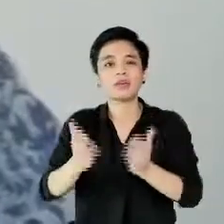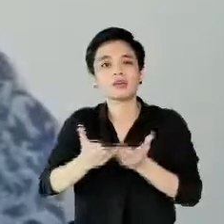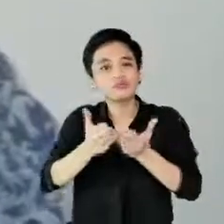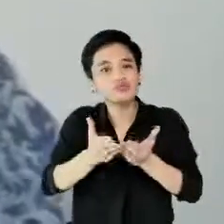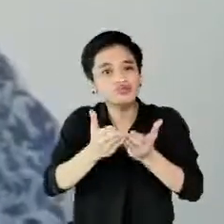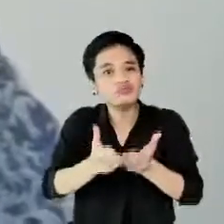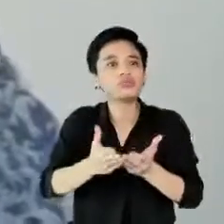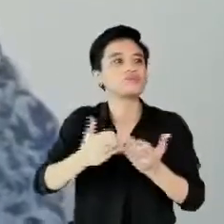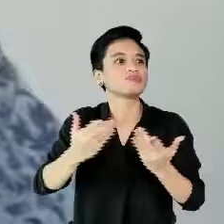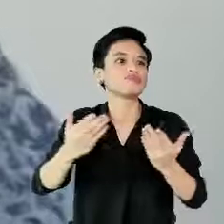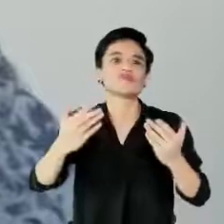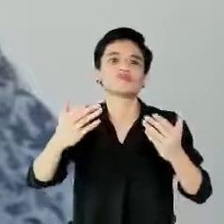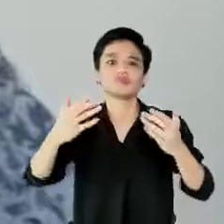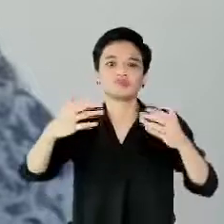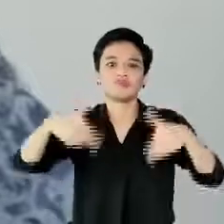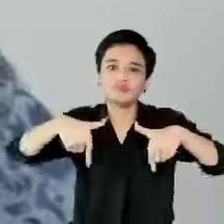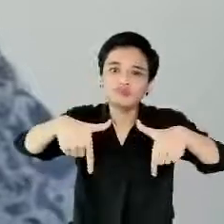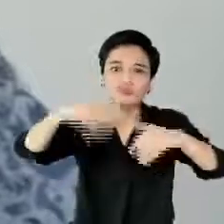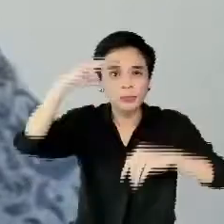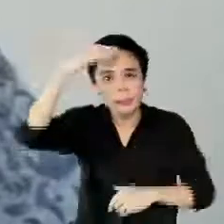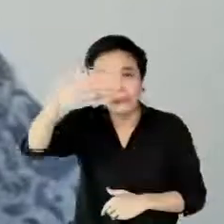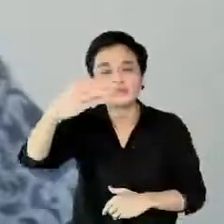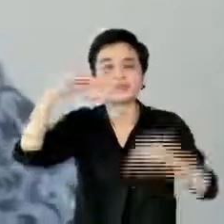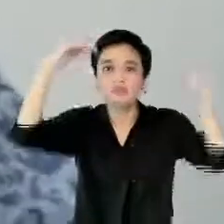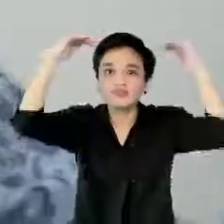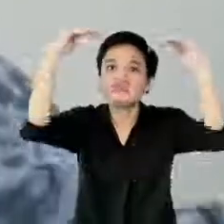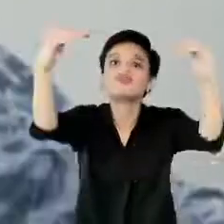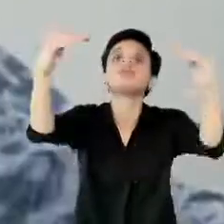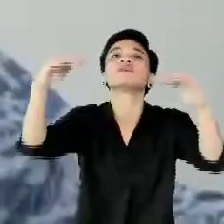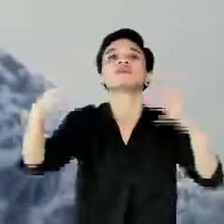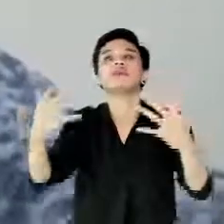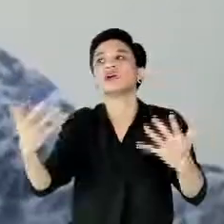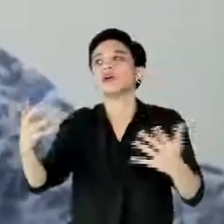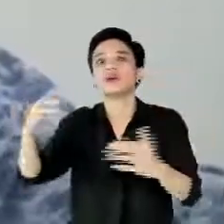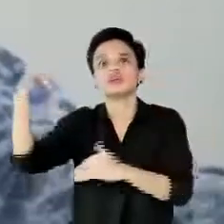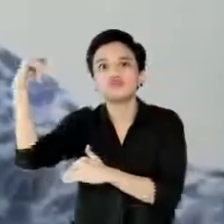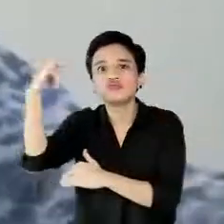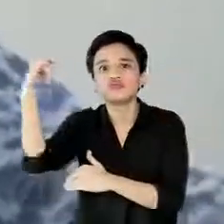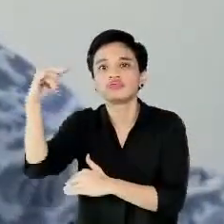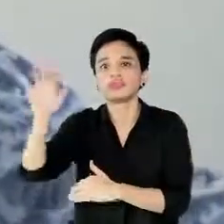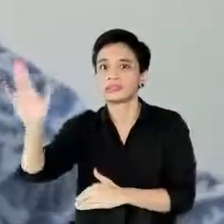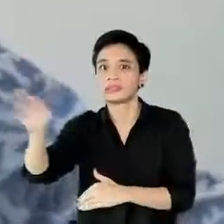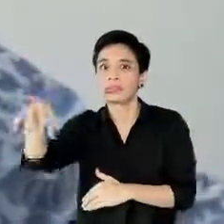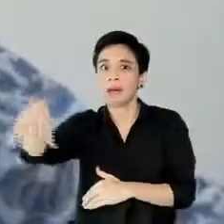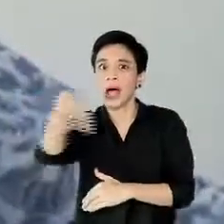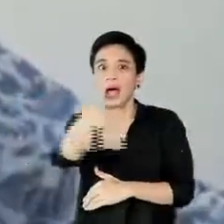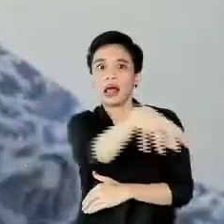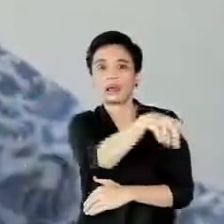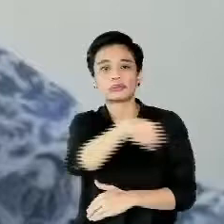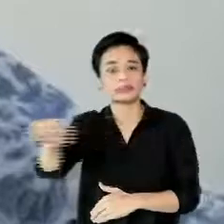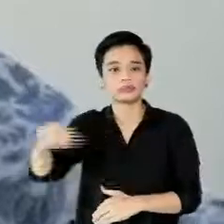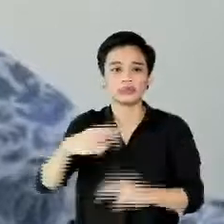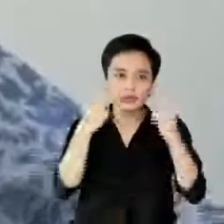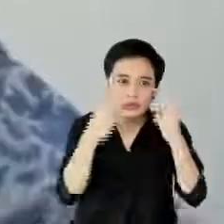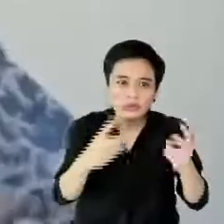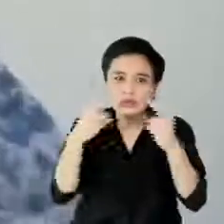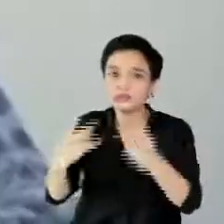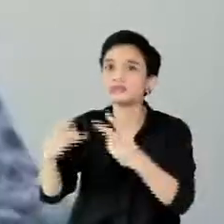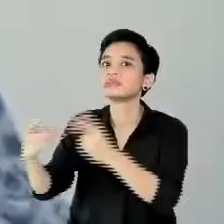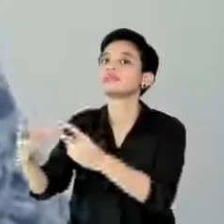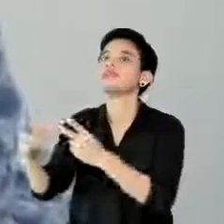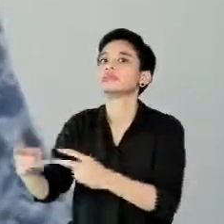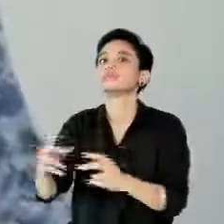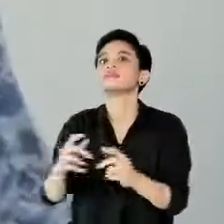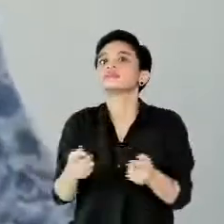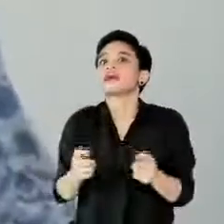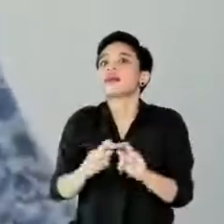bandara prosesnya jelas menjadi salah satu konsumen kita dan itu sudah kita